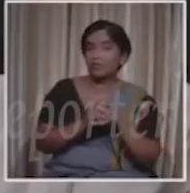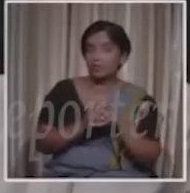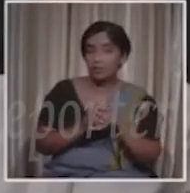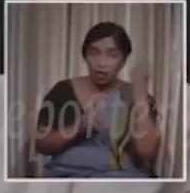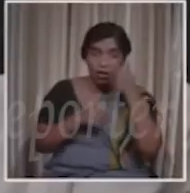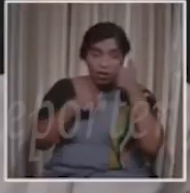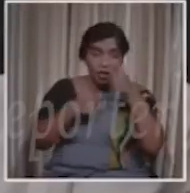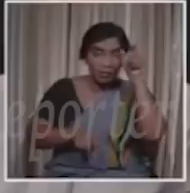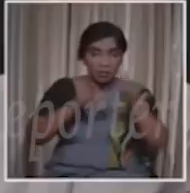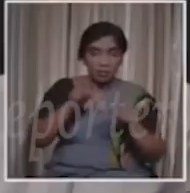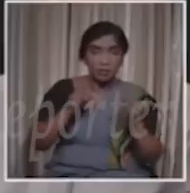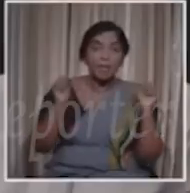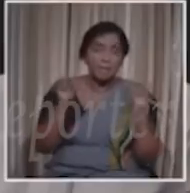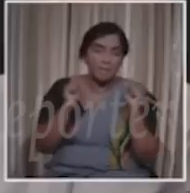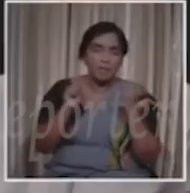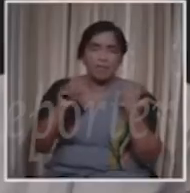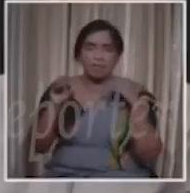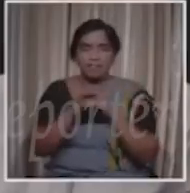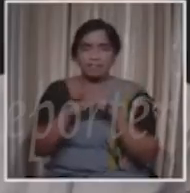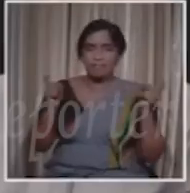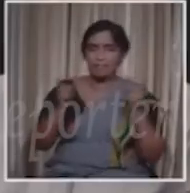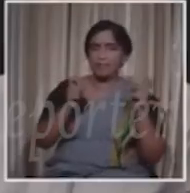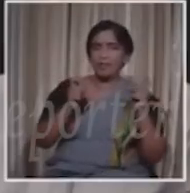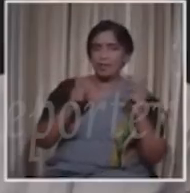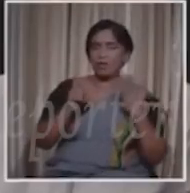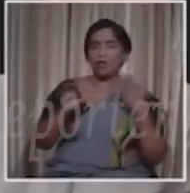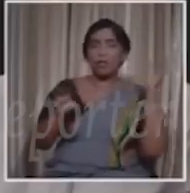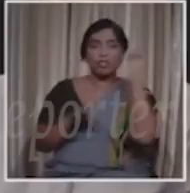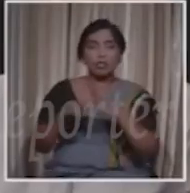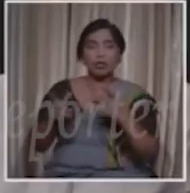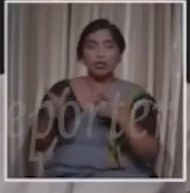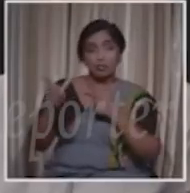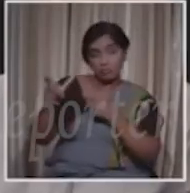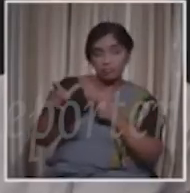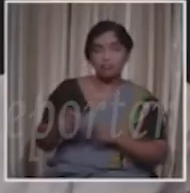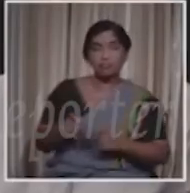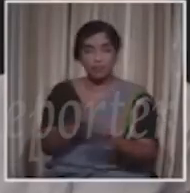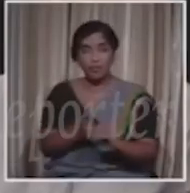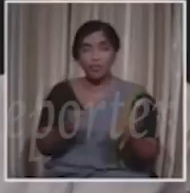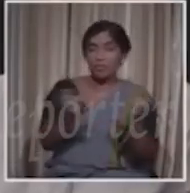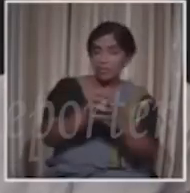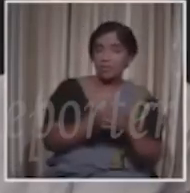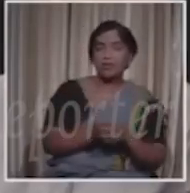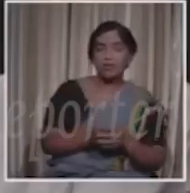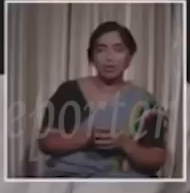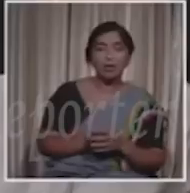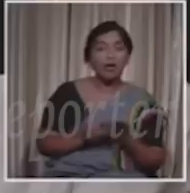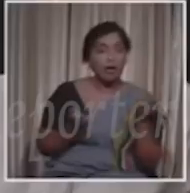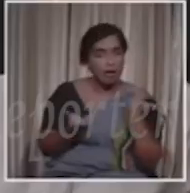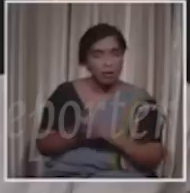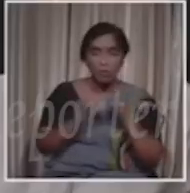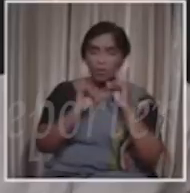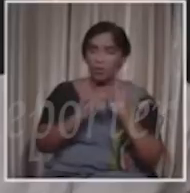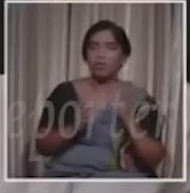මේ අපිට මන්ත්‍රීරු නැහැ තරණ කරන්න හිටපොයයි කියනවා ගෙදර අය කියනවා දැන් තරණ කරන්න එපා කියලා ඒ තත්ත්වය හැමතැනම තියෙනවා අපි හැම